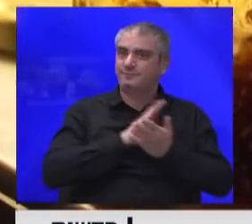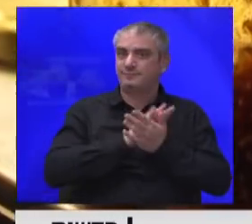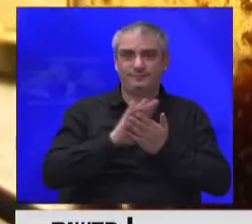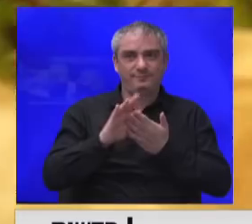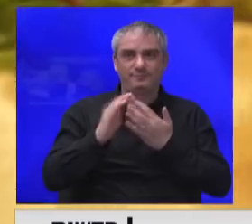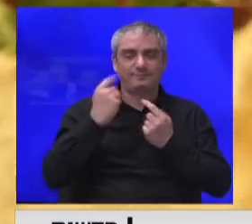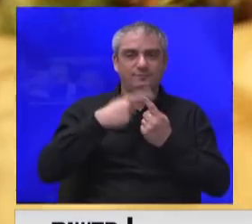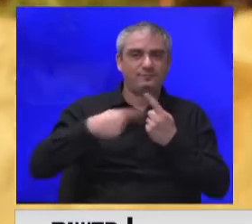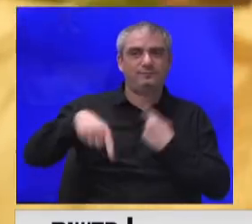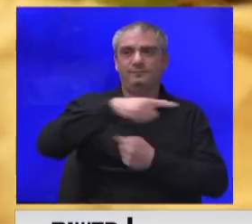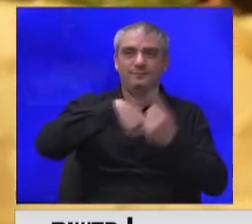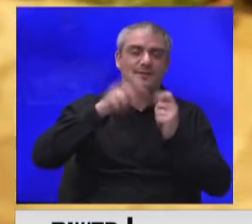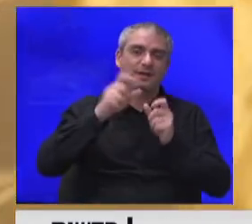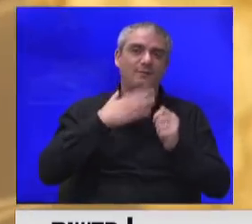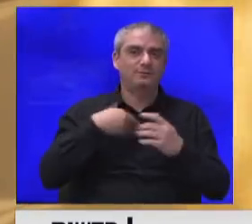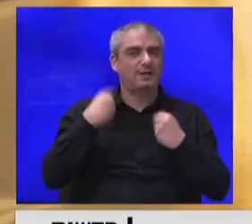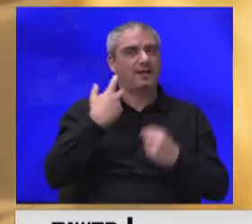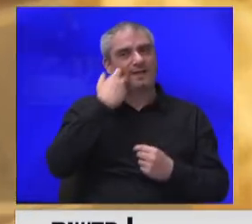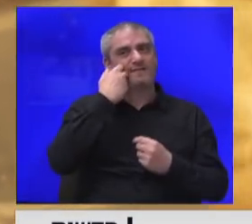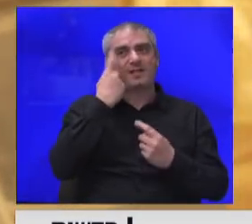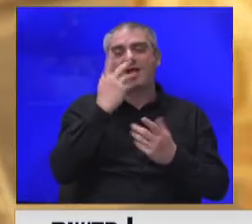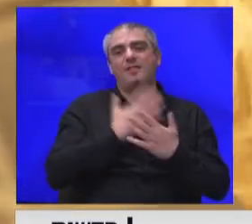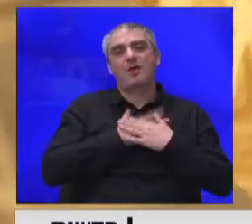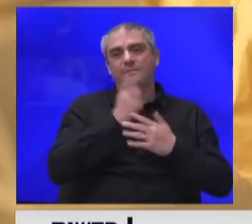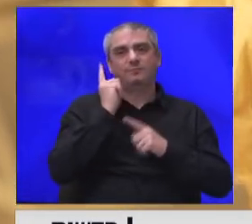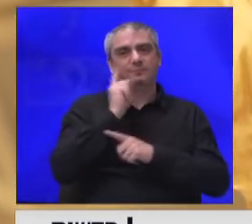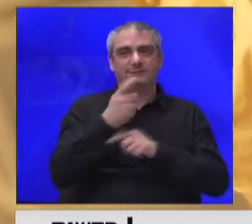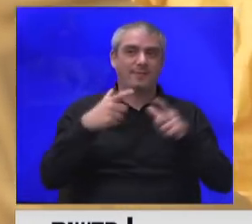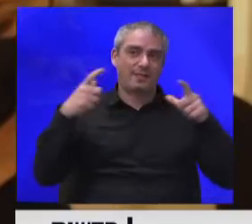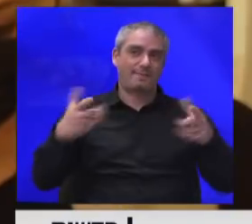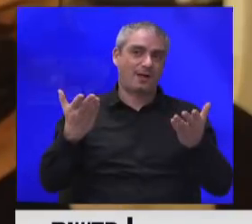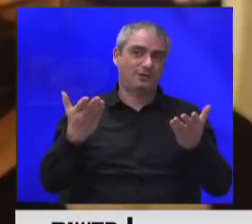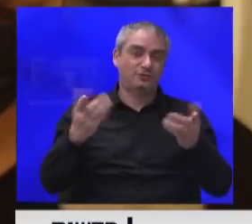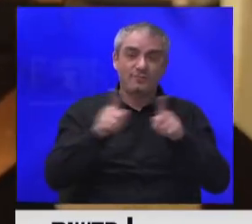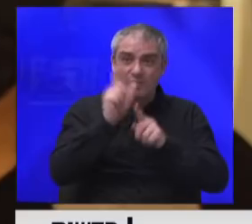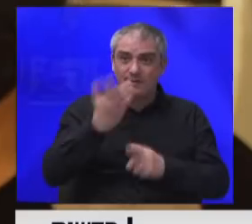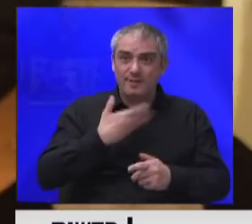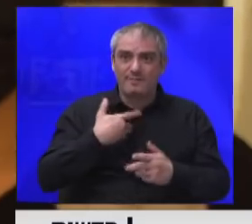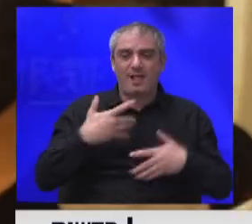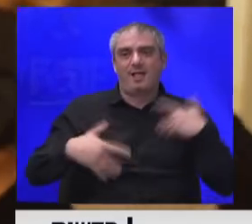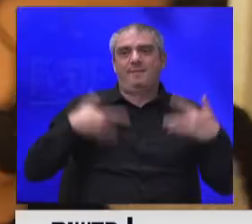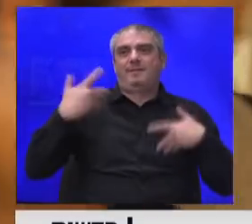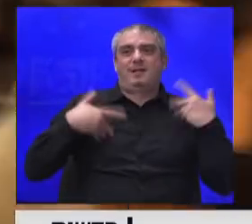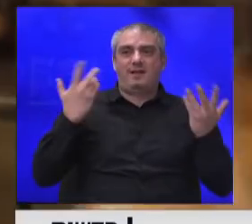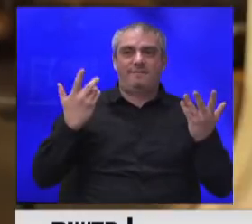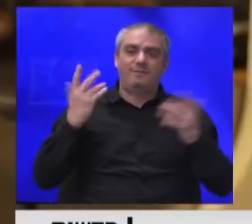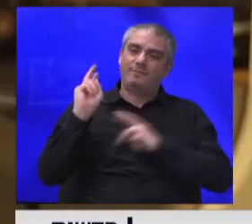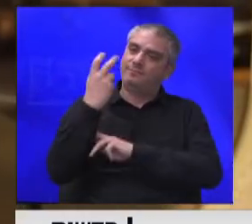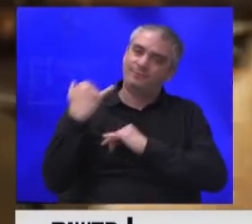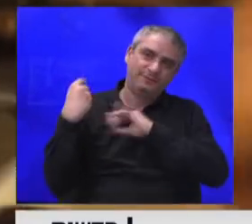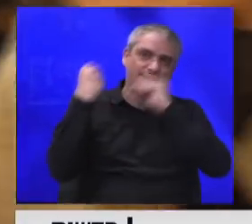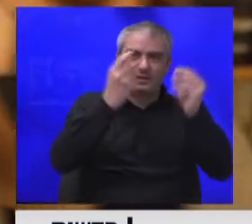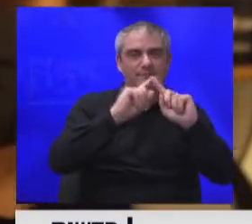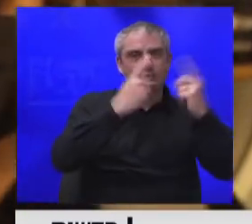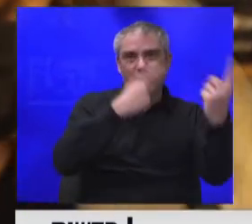באיזשהו לופ שבן אדם רוצה לפנק את אחד האהובים שלו, הוא מזמין לו את המגש הזה, ואותו בן אדם שקיבל את המגש הזה נורא נורא התלהב, והוא מזמין את זה